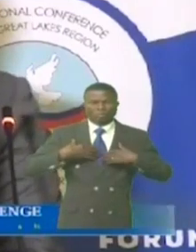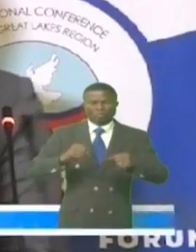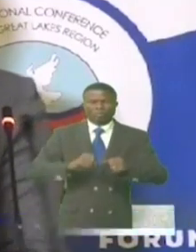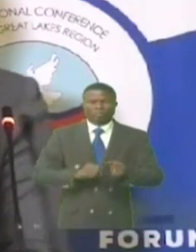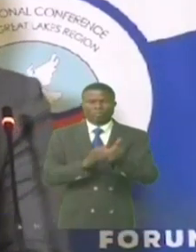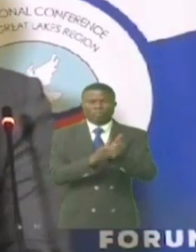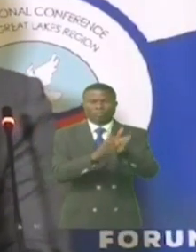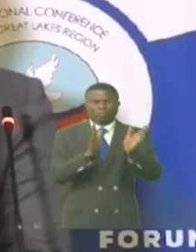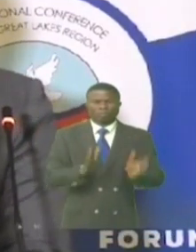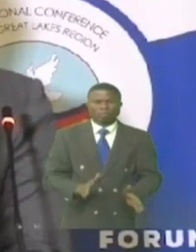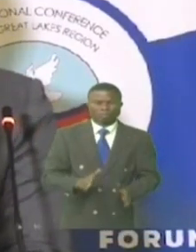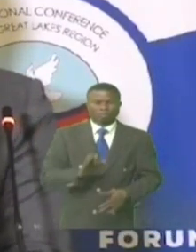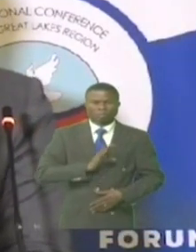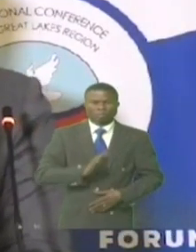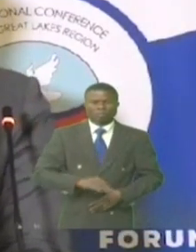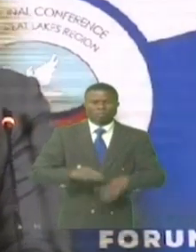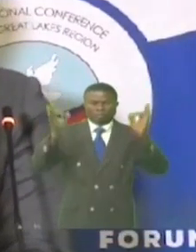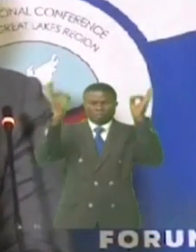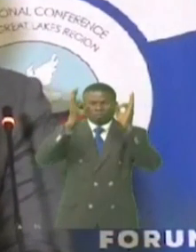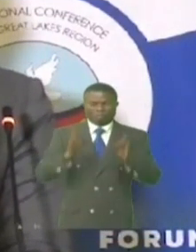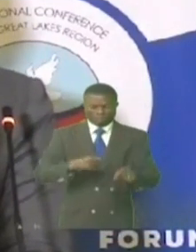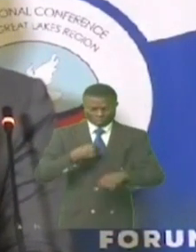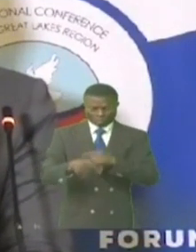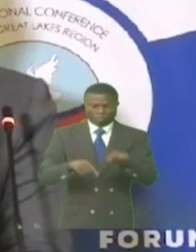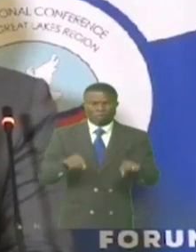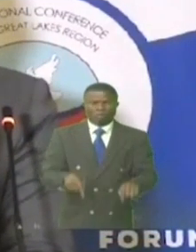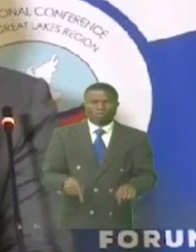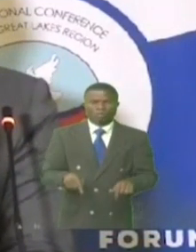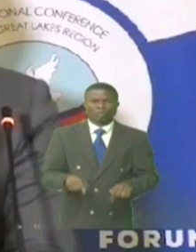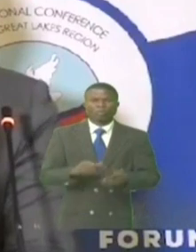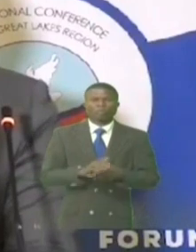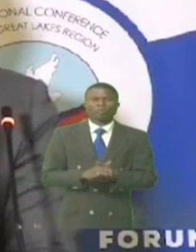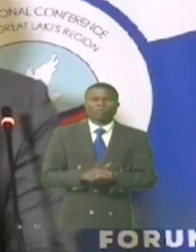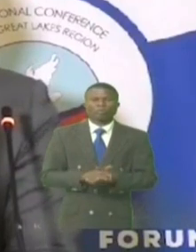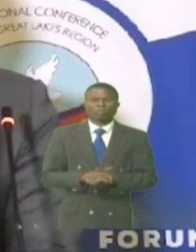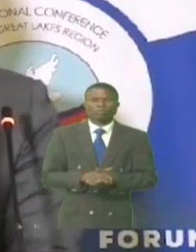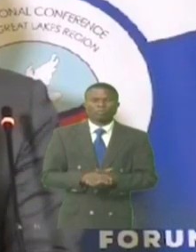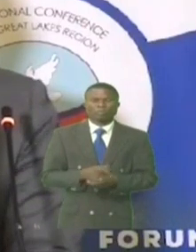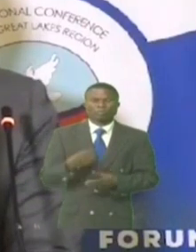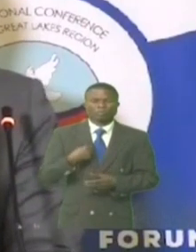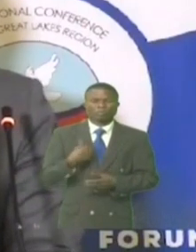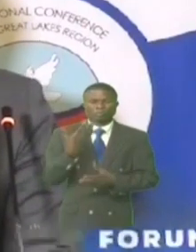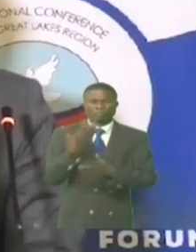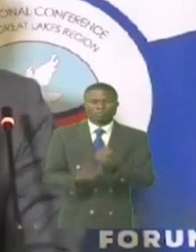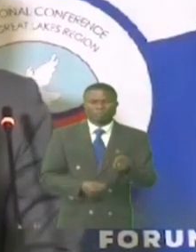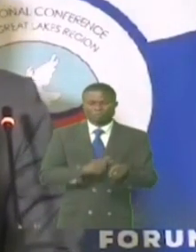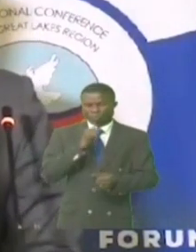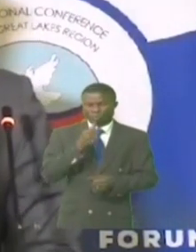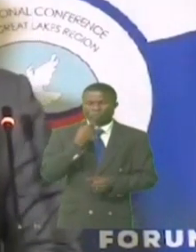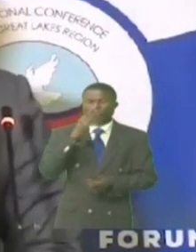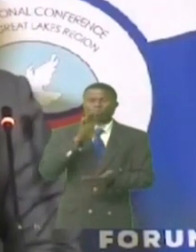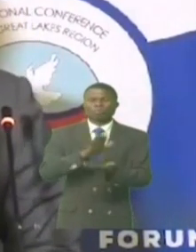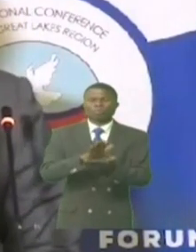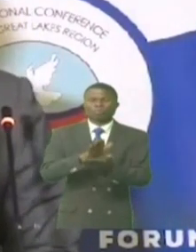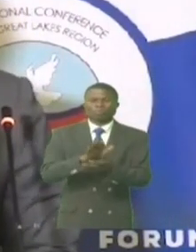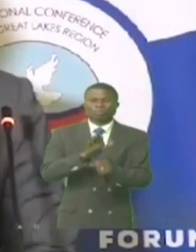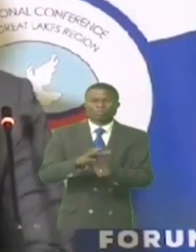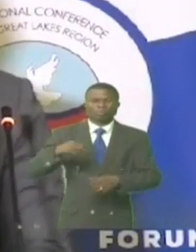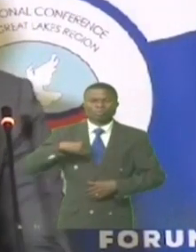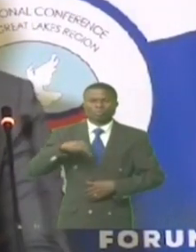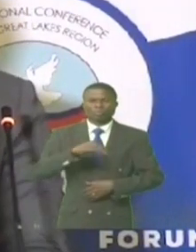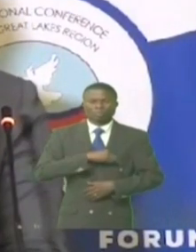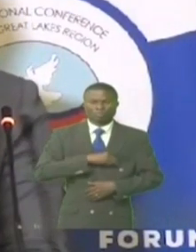leadership que ce forum se tient ce jour. Et je ne peux manquer de saluer et de remercier les membres